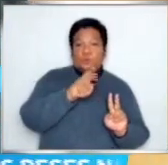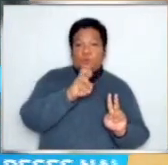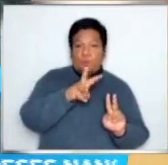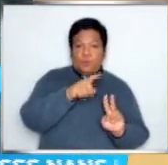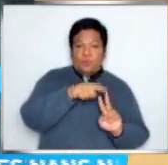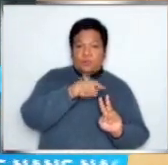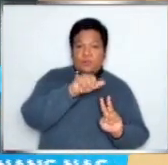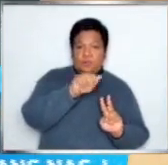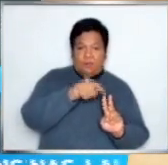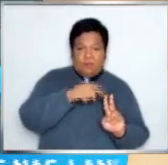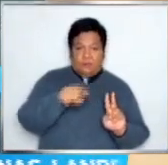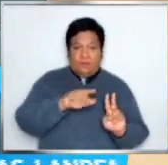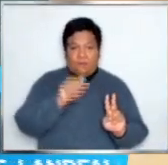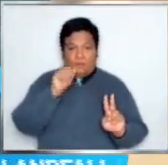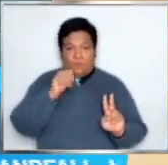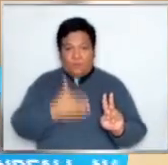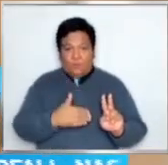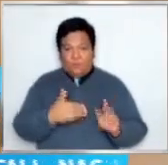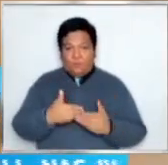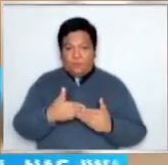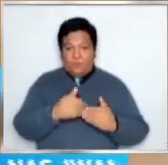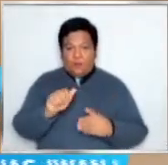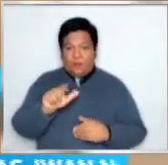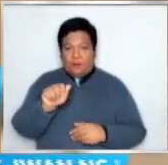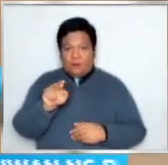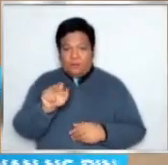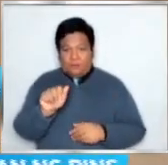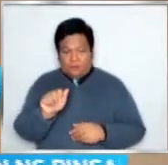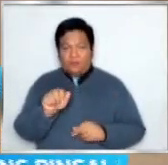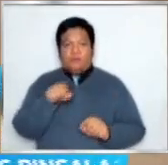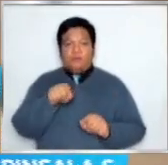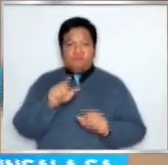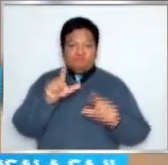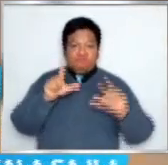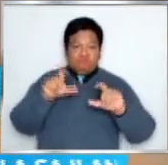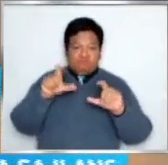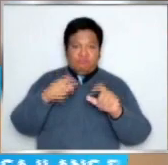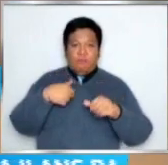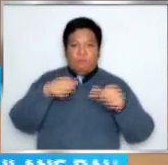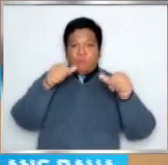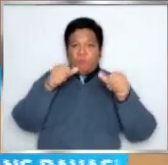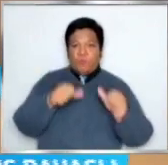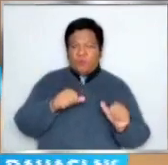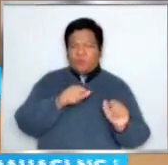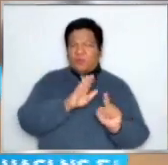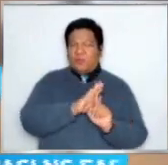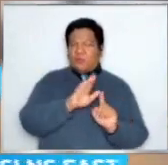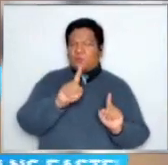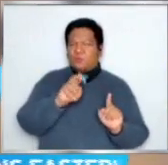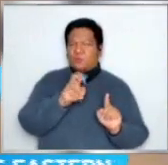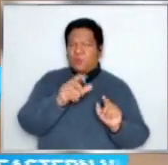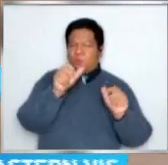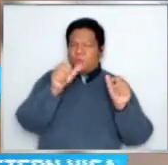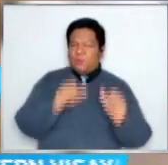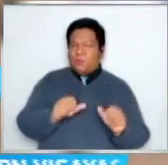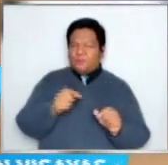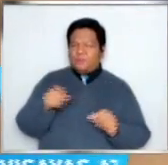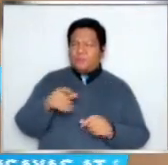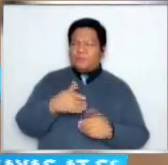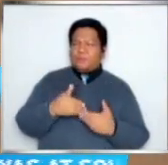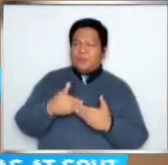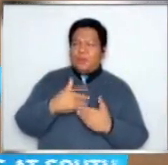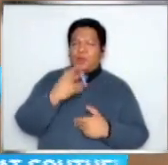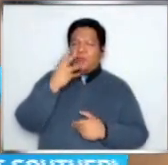si Baby Alana, also known as Duday. Sa isa pang post ni Daddy Drew, antok na antok si Duday habang